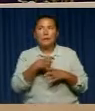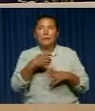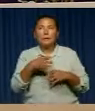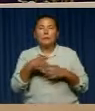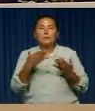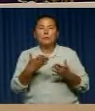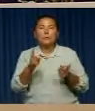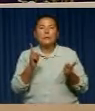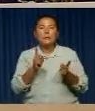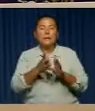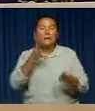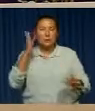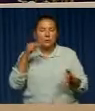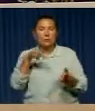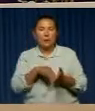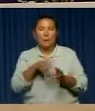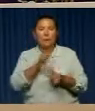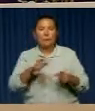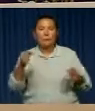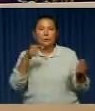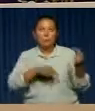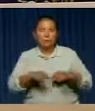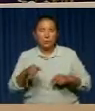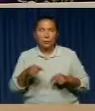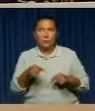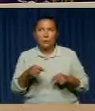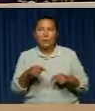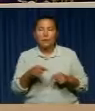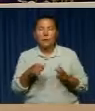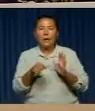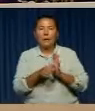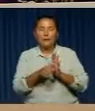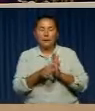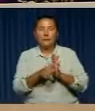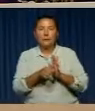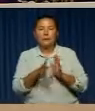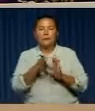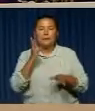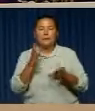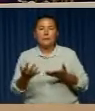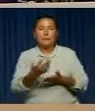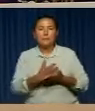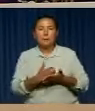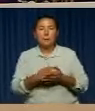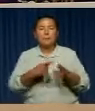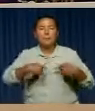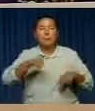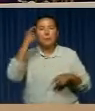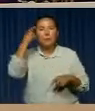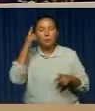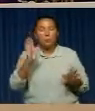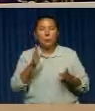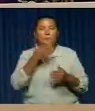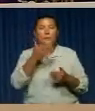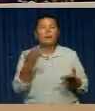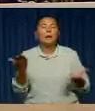таңертең жүргенде сол жерде кезек тұрады. Адамдар бір-бірін қашықтықта, таңертең алтыдан кезек сақтайды екен. Мен ойлайтын едім, бір мекеме ғой деп. Сосын